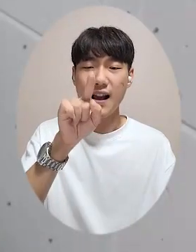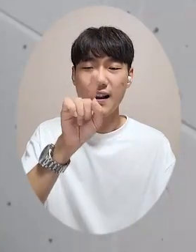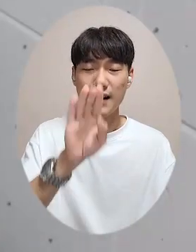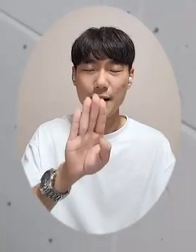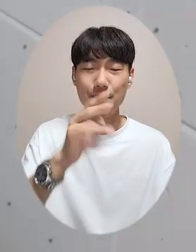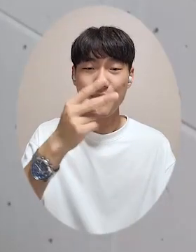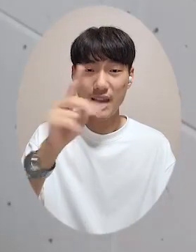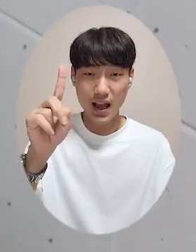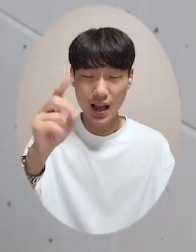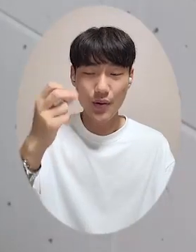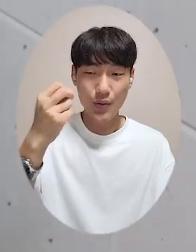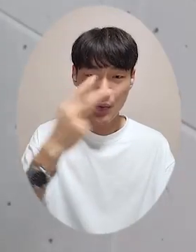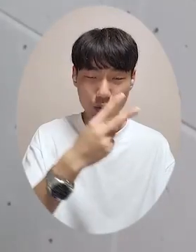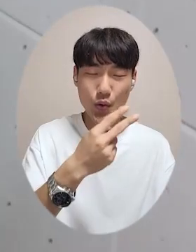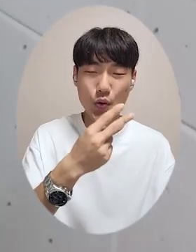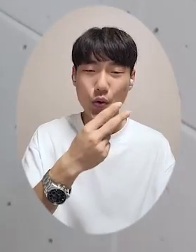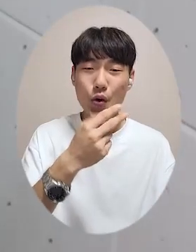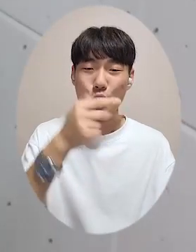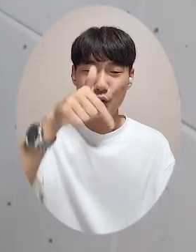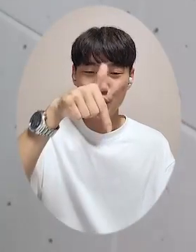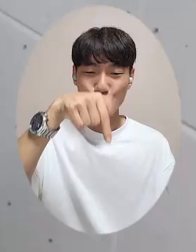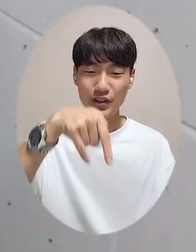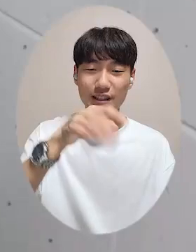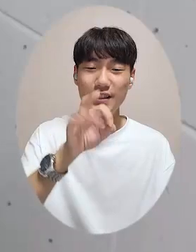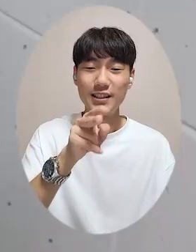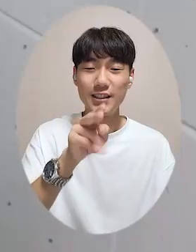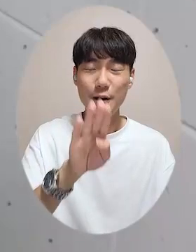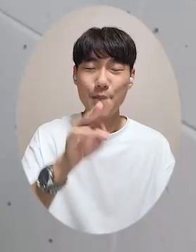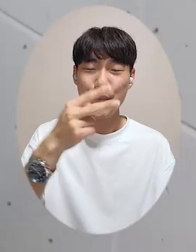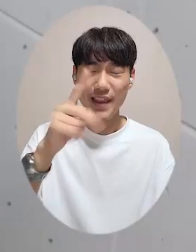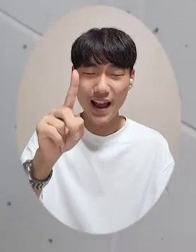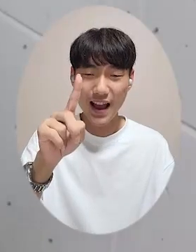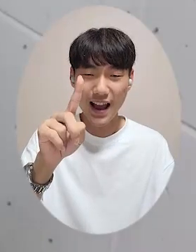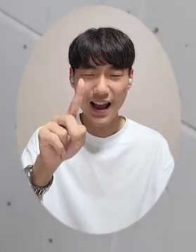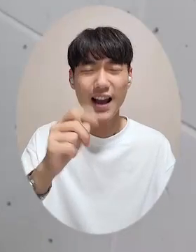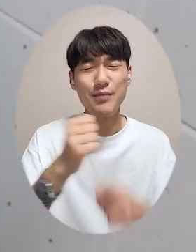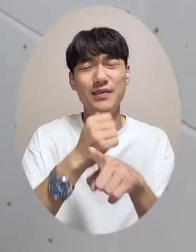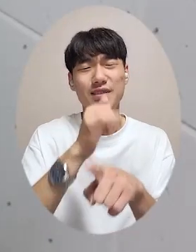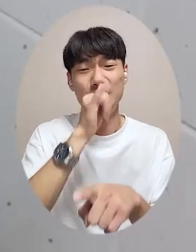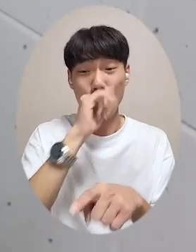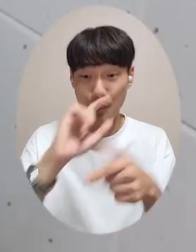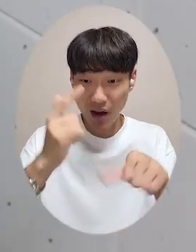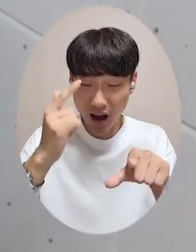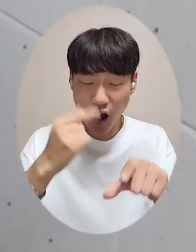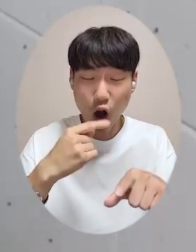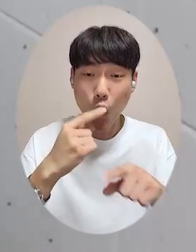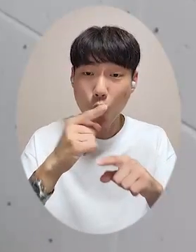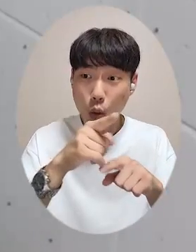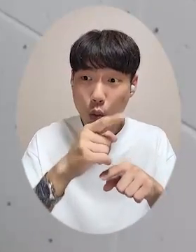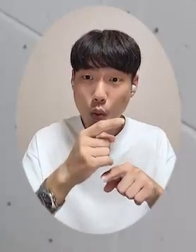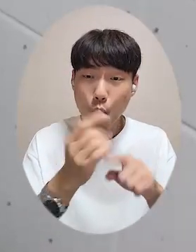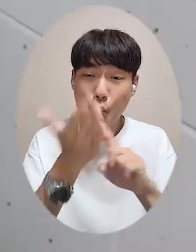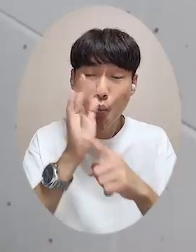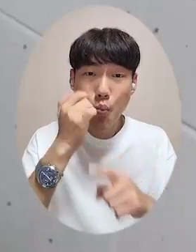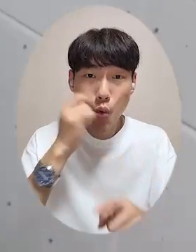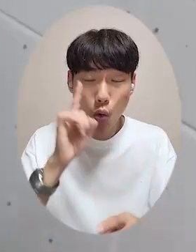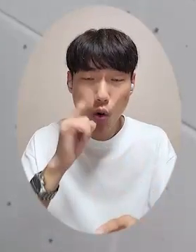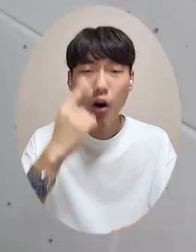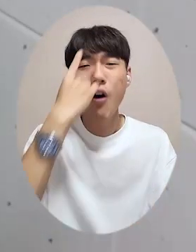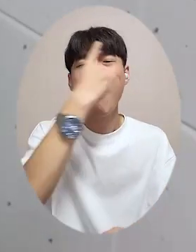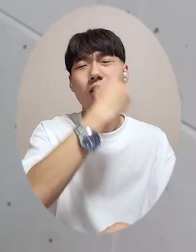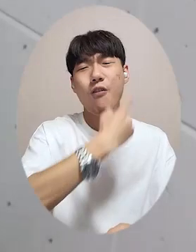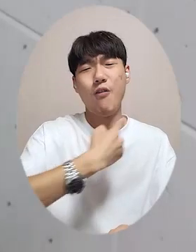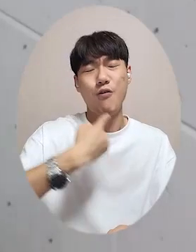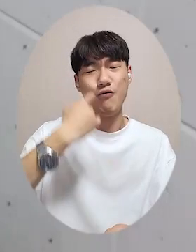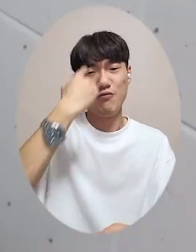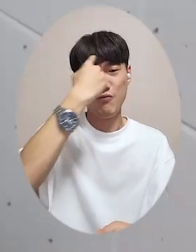되고 귀엽다라는 수화가 되는데 귀엽다랑 아깝다가 완전 대비되는 그렇죠. 단어잖아요. 네. 근데 이거를 어떻게 표현하냐면